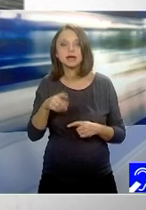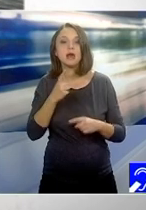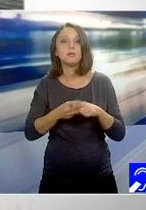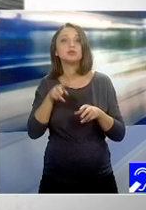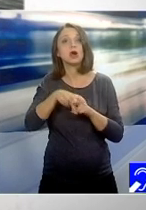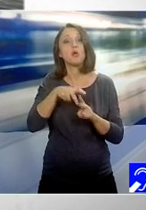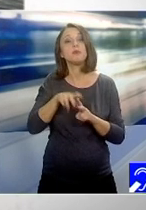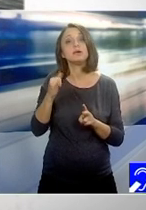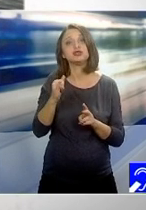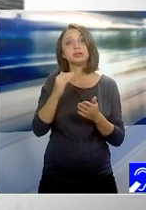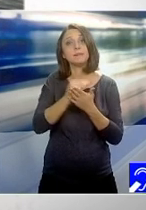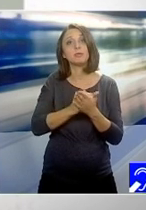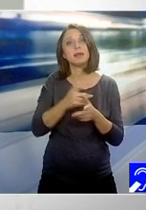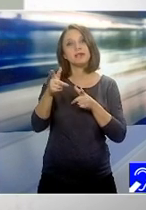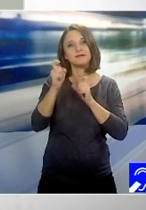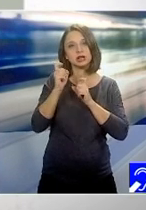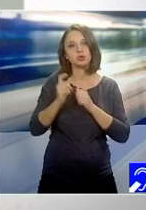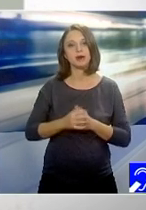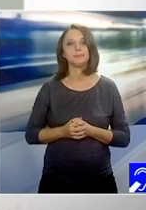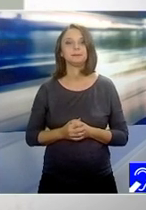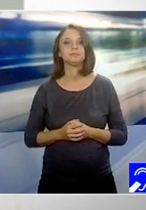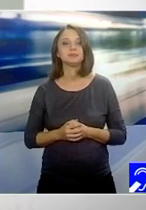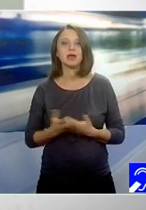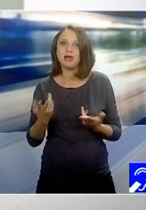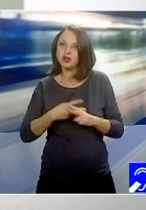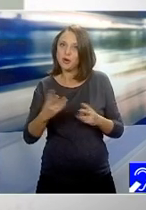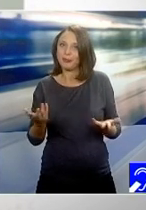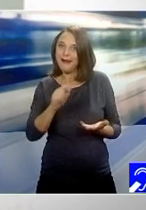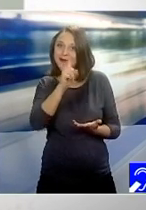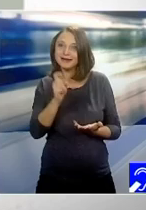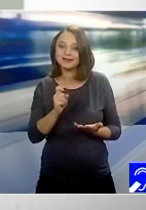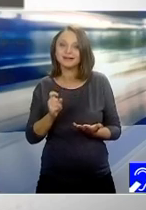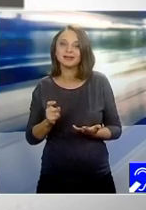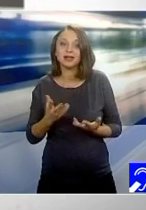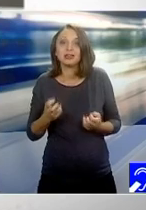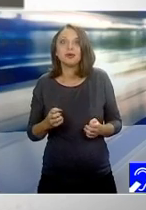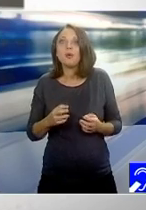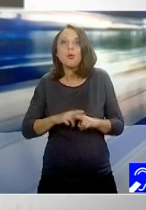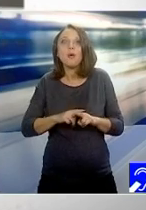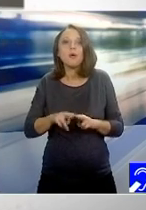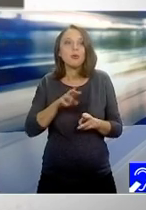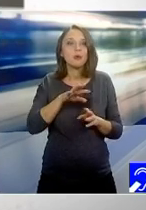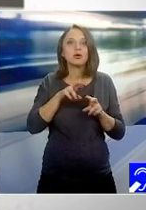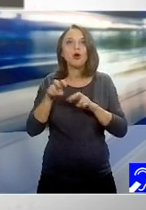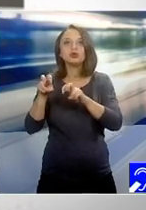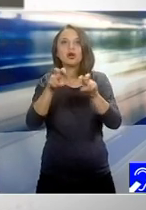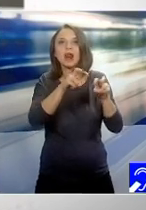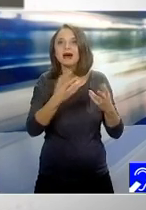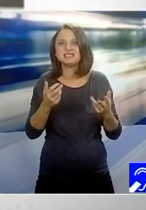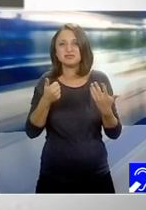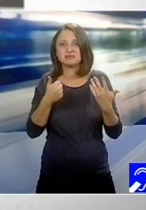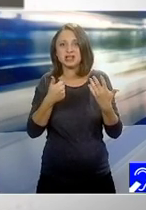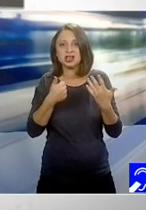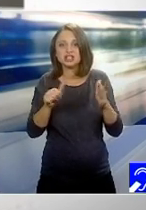vânătoare. Păi este normal, domnule Ștesco. Deci oamenii ăștia, cred că este, după, cum controlați? De fapt, problema e că nu